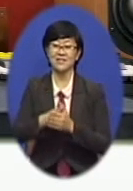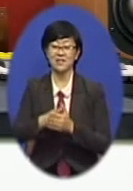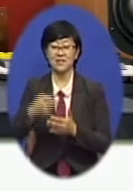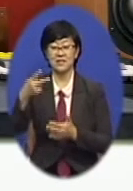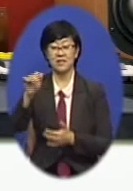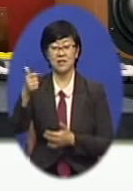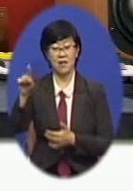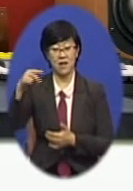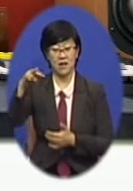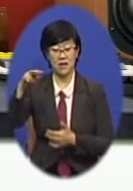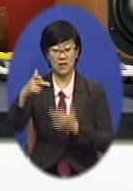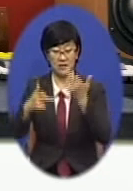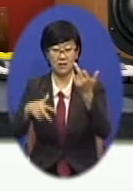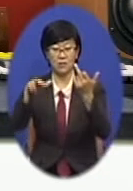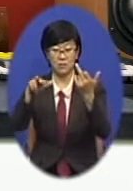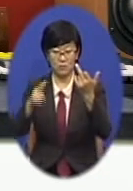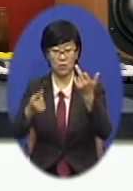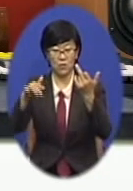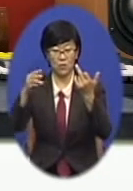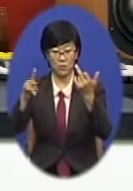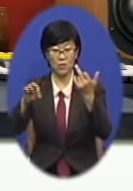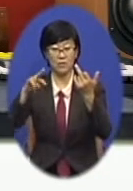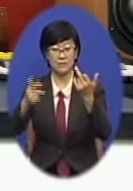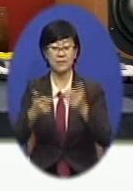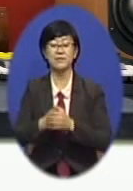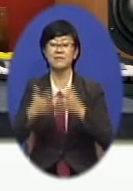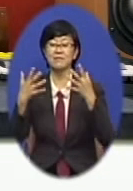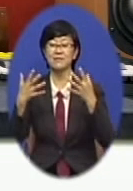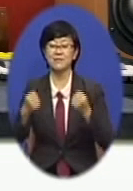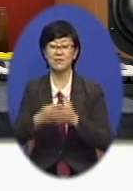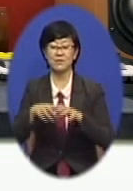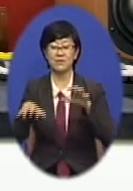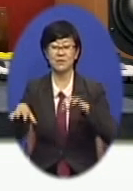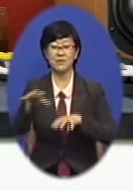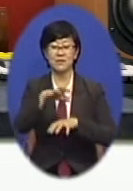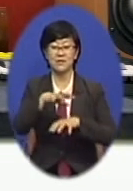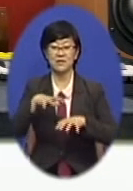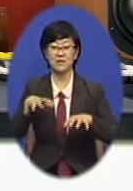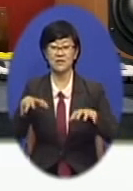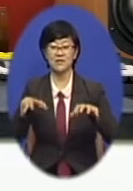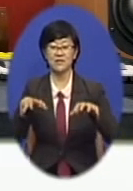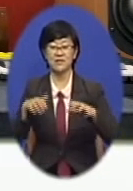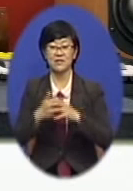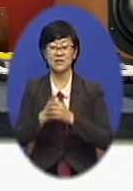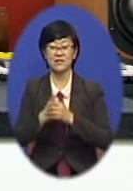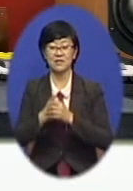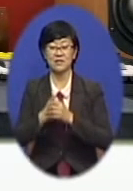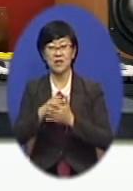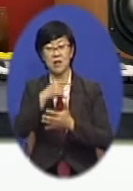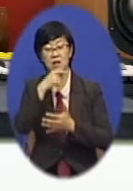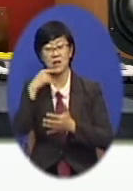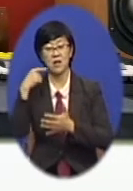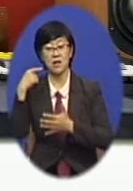대하산도 있고요. 조령산. 네. 네. 뭐 자주간 이 지역에는 골이 깊어서 네. 네. 네 단풍도 오래